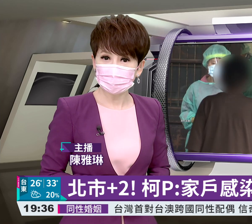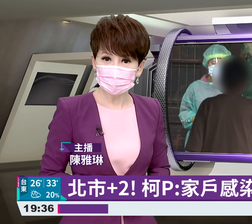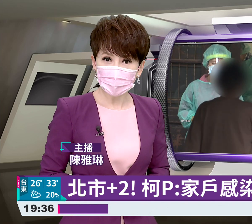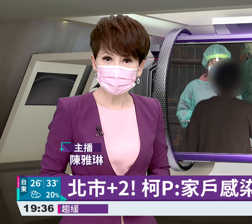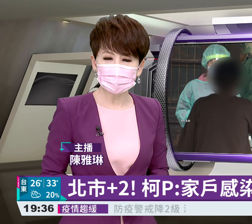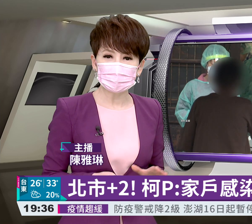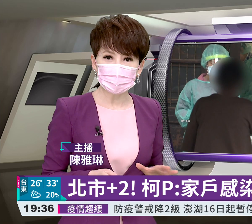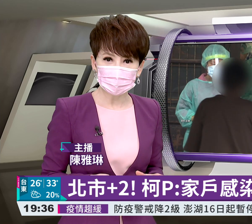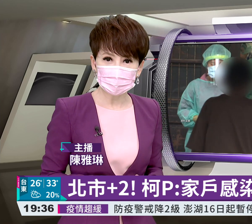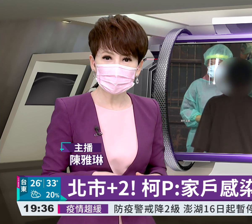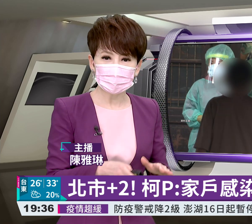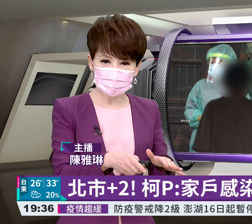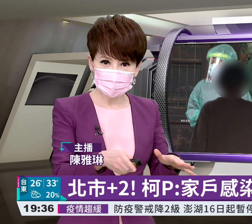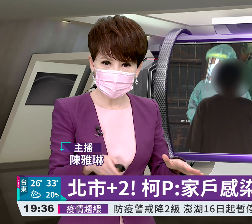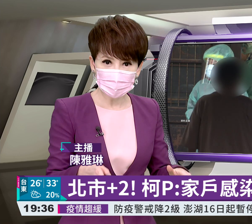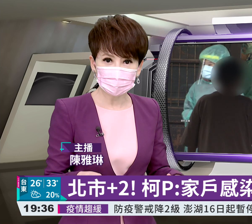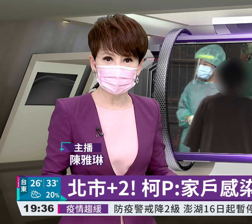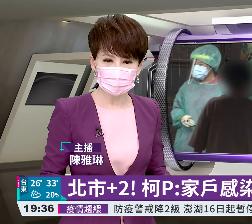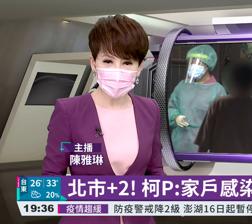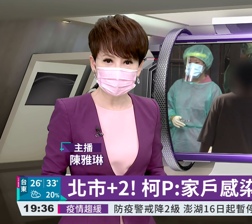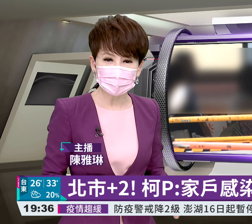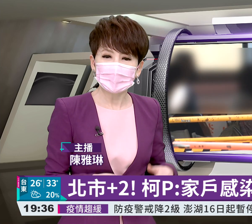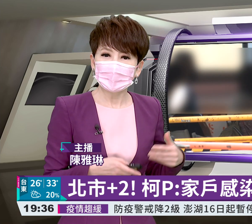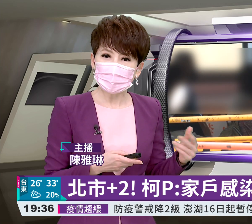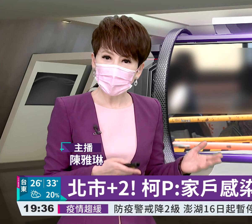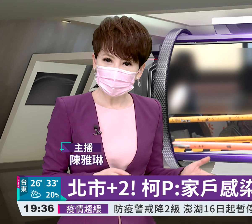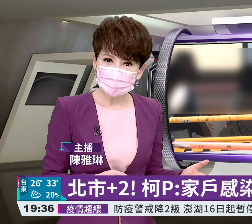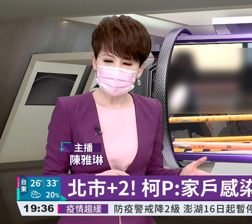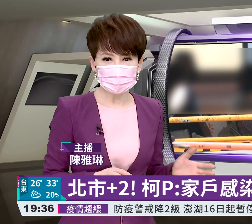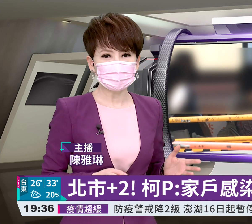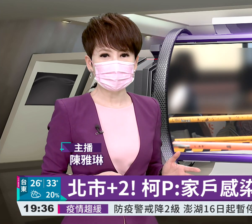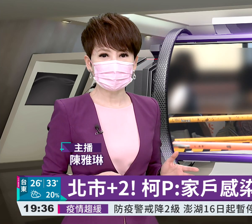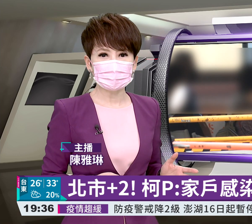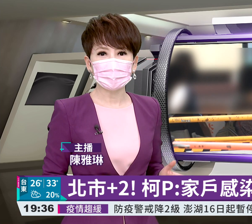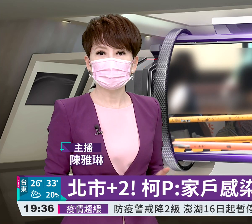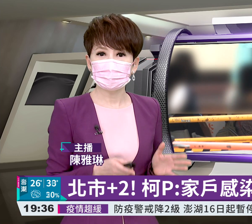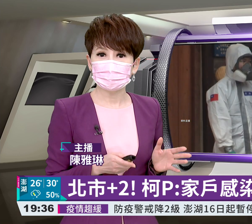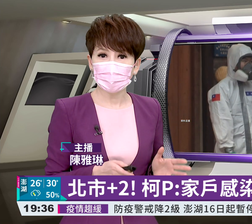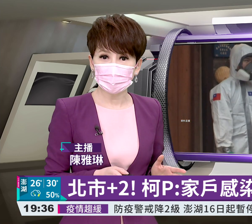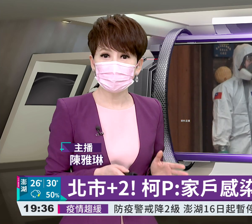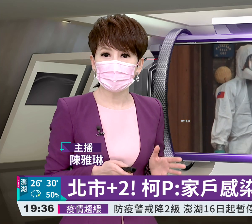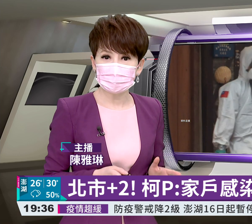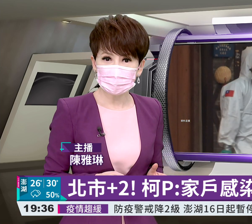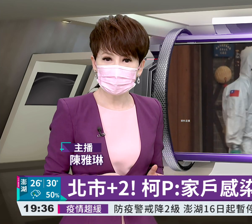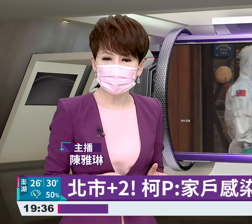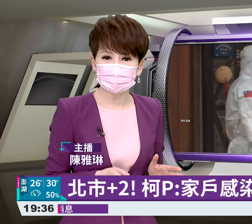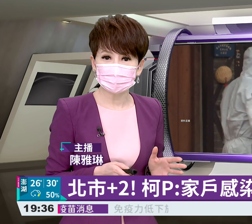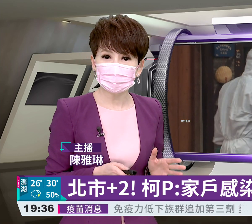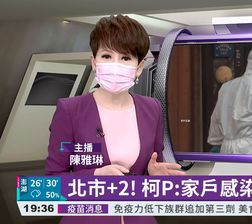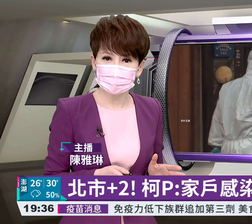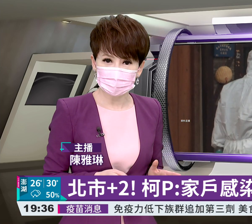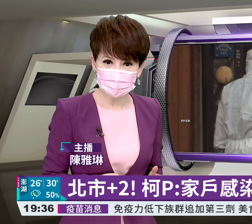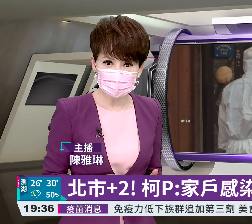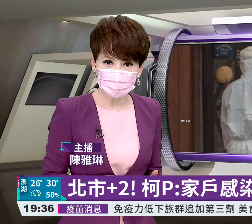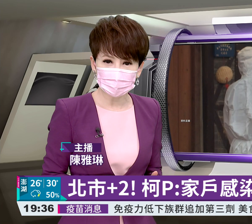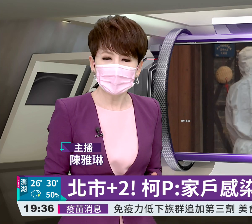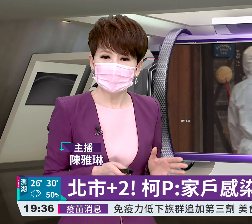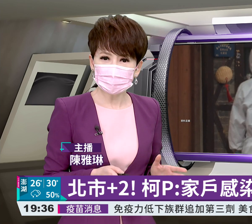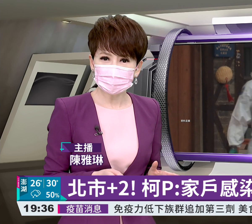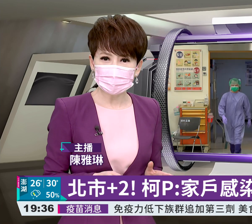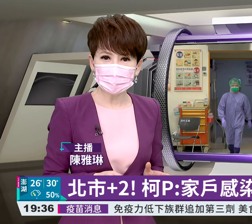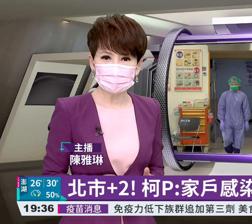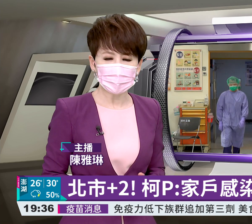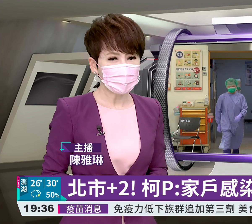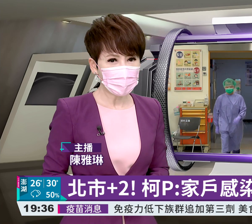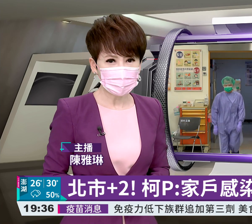2例本土案例，有1例呢是家户的传染，另外1例就比较担心了，是桃园机场的地勤人员，